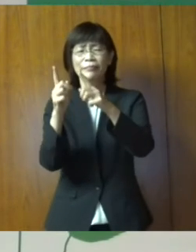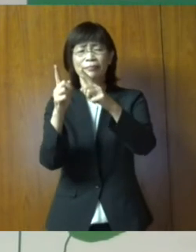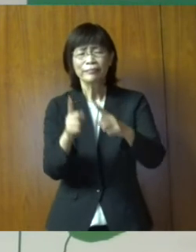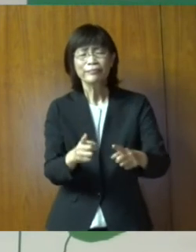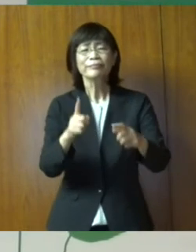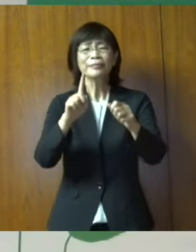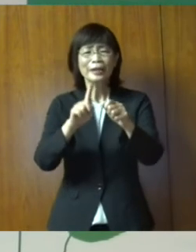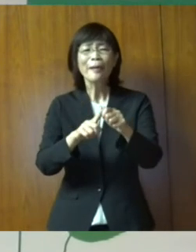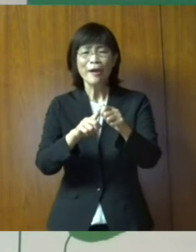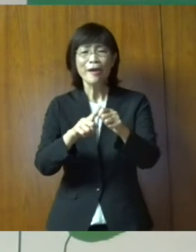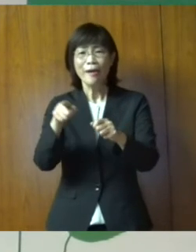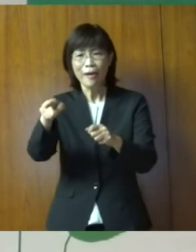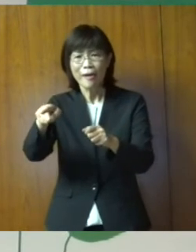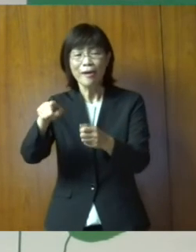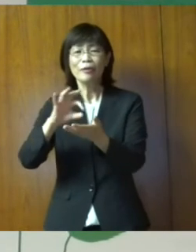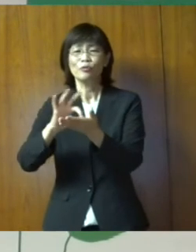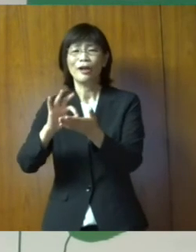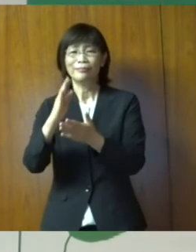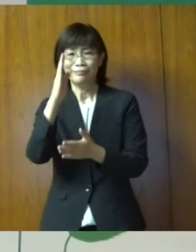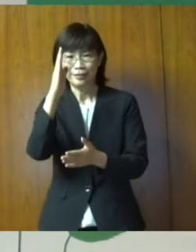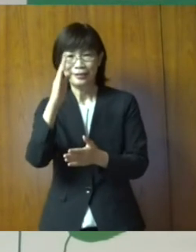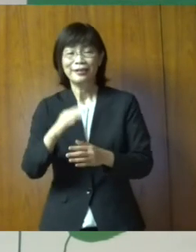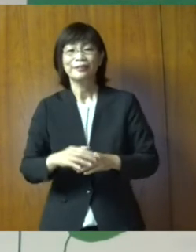活用ください。